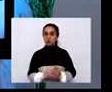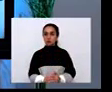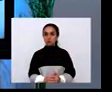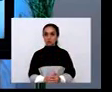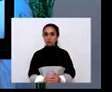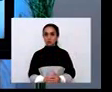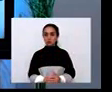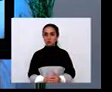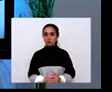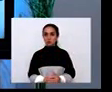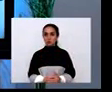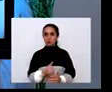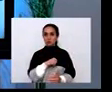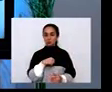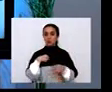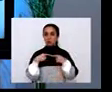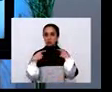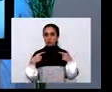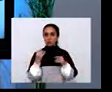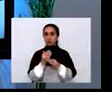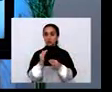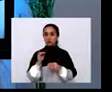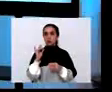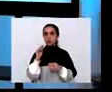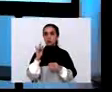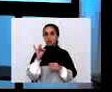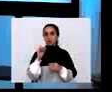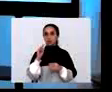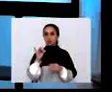предлогом. Самые разные части речи.